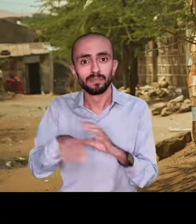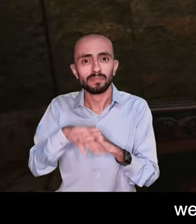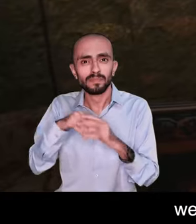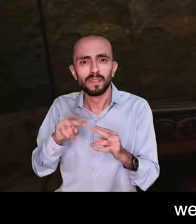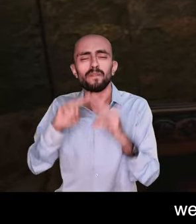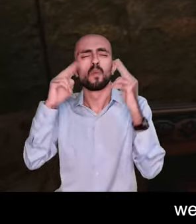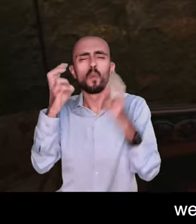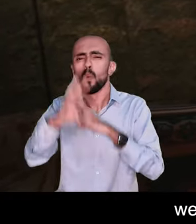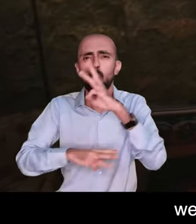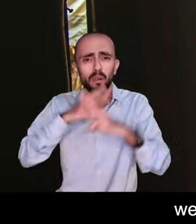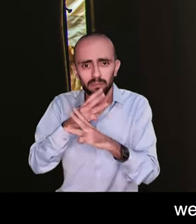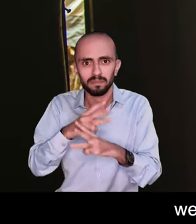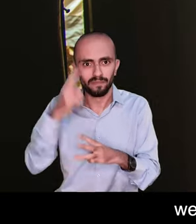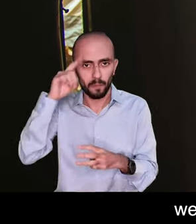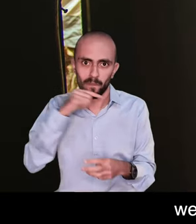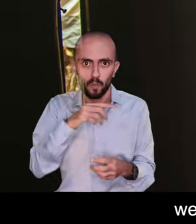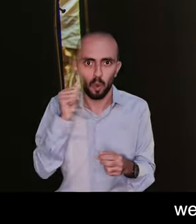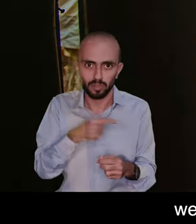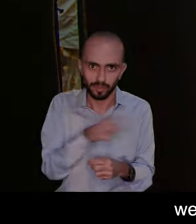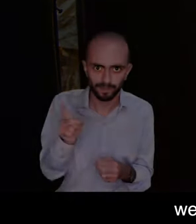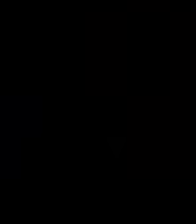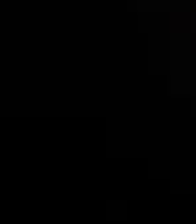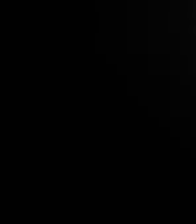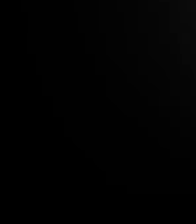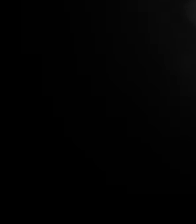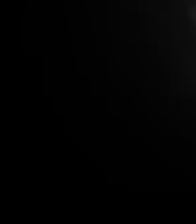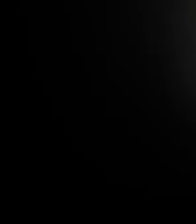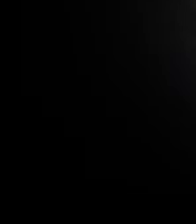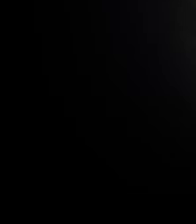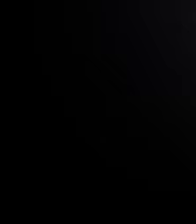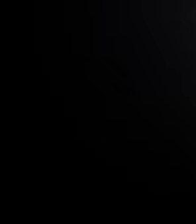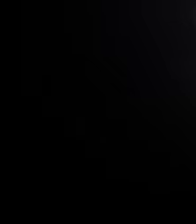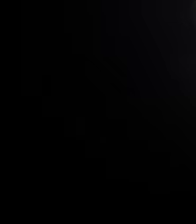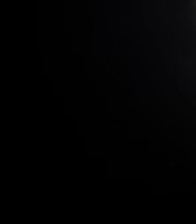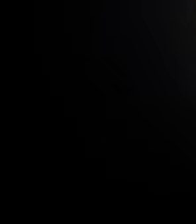اليونيسف البرنامج الدولي لمحاربة ختان الإناث.